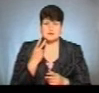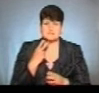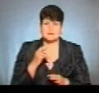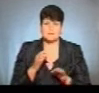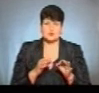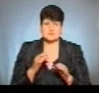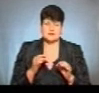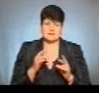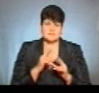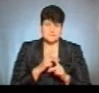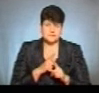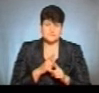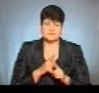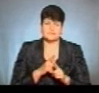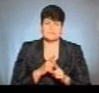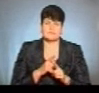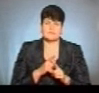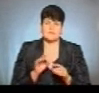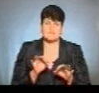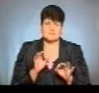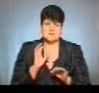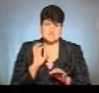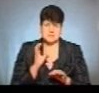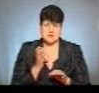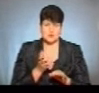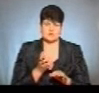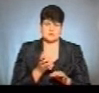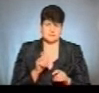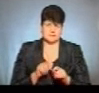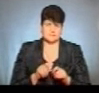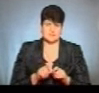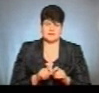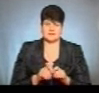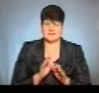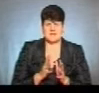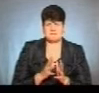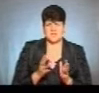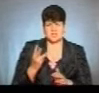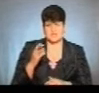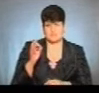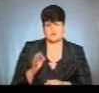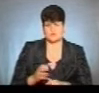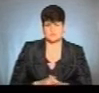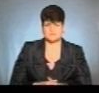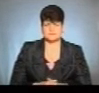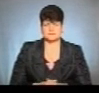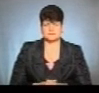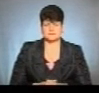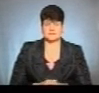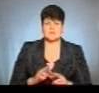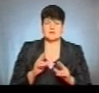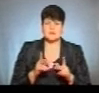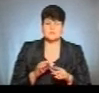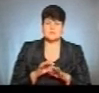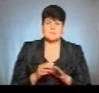похибка вибірки в серйозних дослідженнях не перевищує 3%. Ну, власне, як